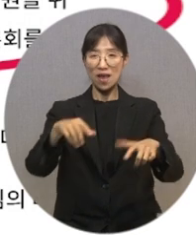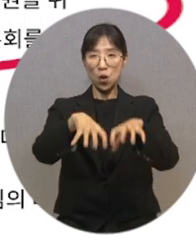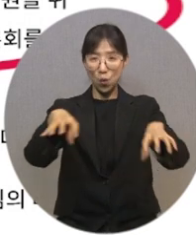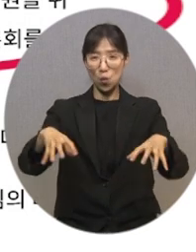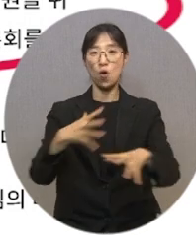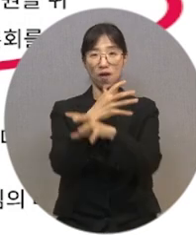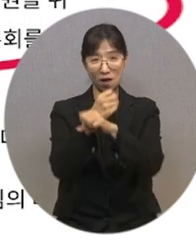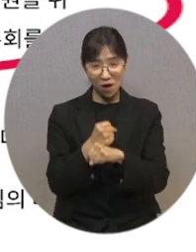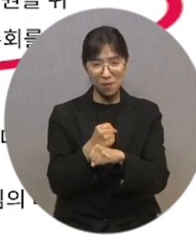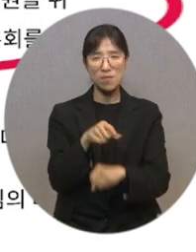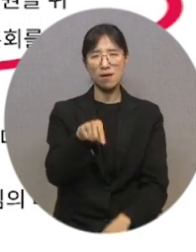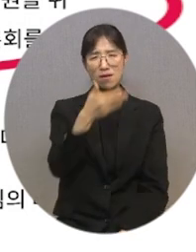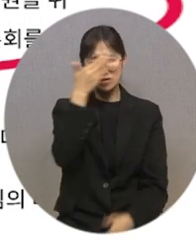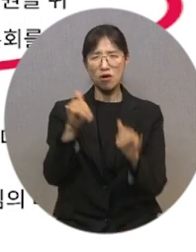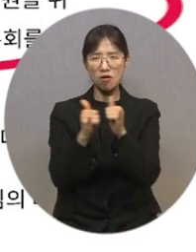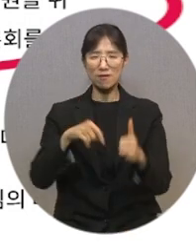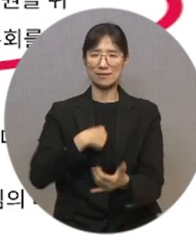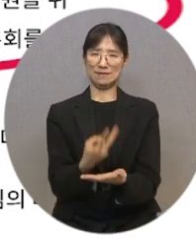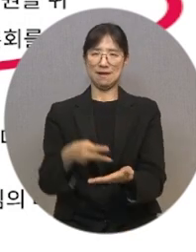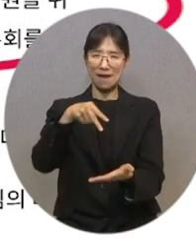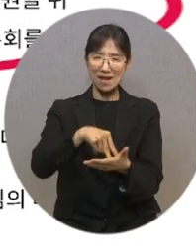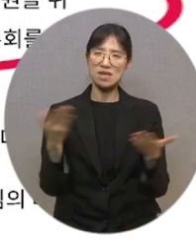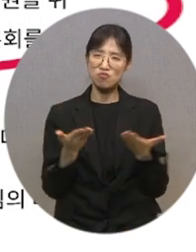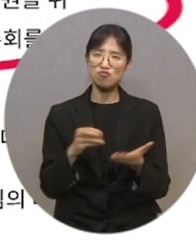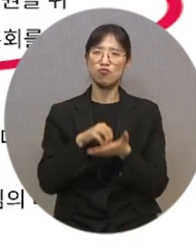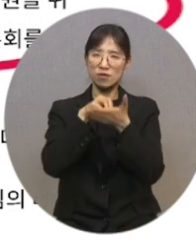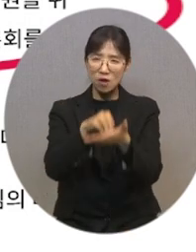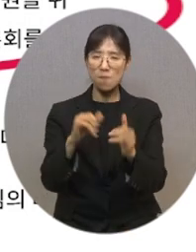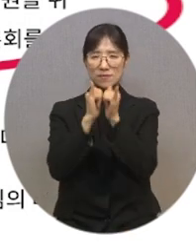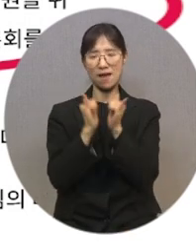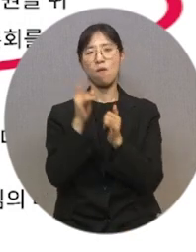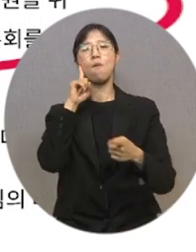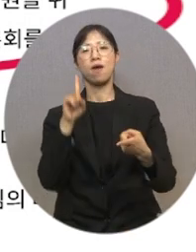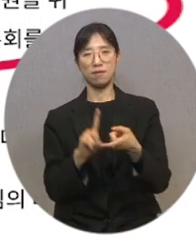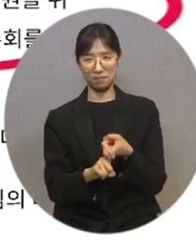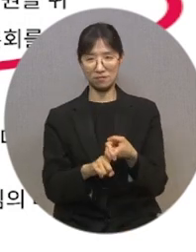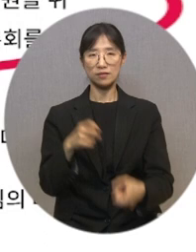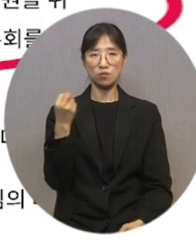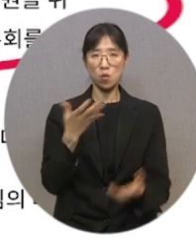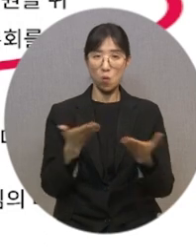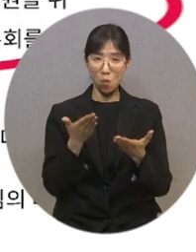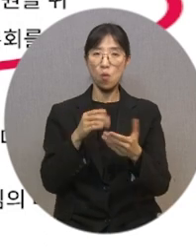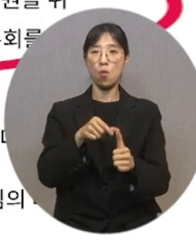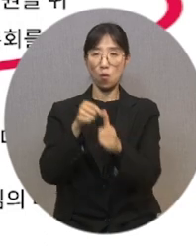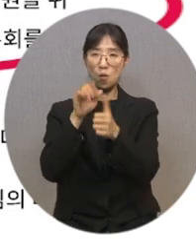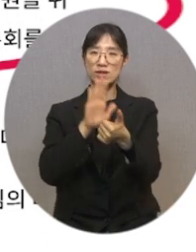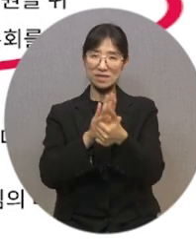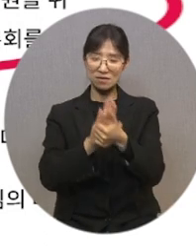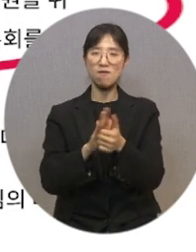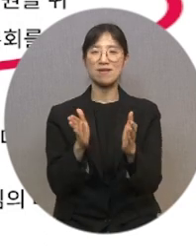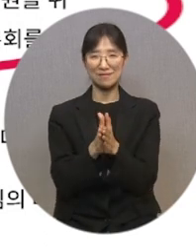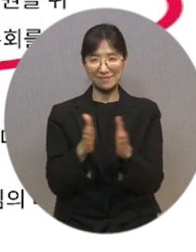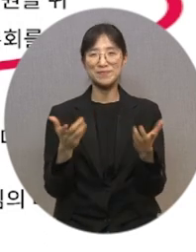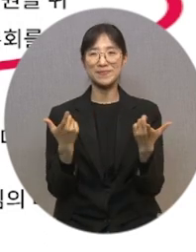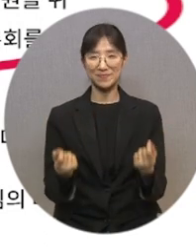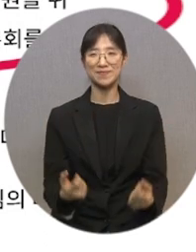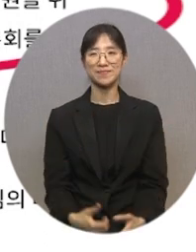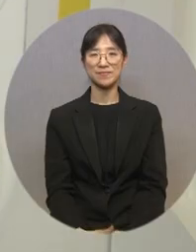경계선 진흥 청년의 자립과 취업에 대한 사회적 관심이며이 고용 지원을 위한 출발이라고